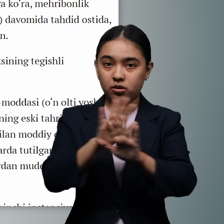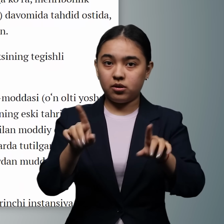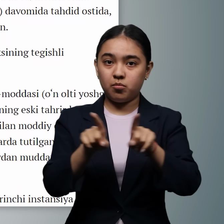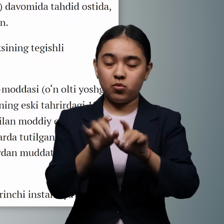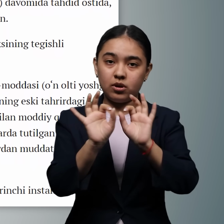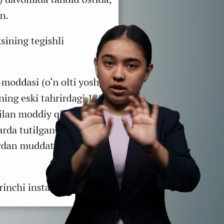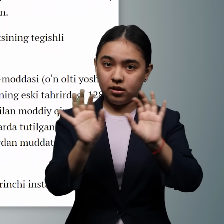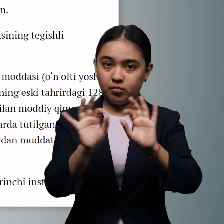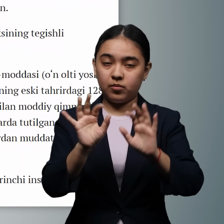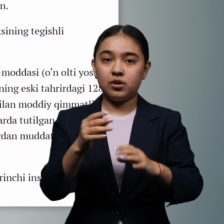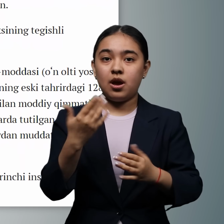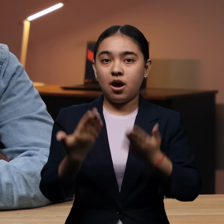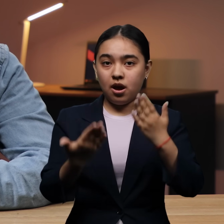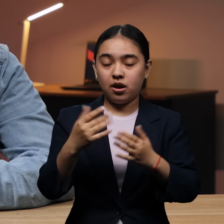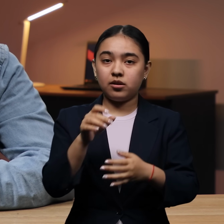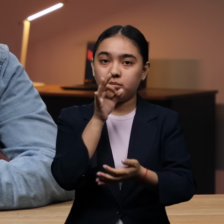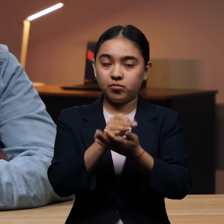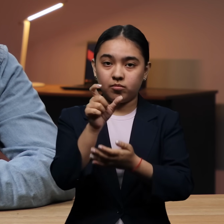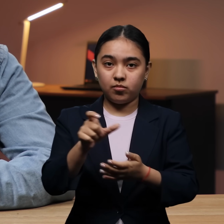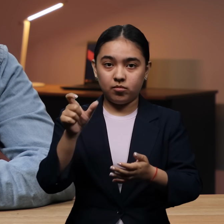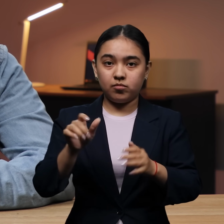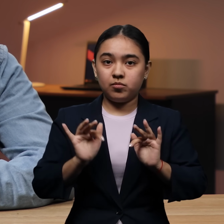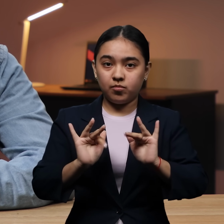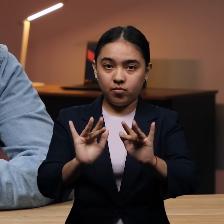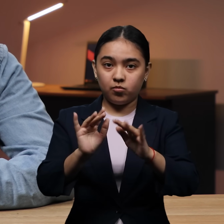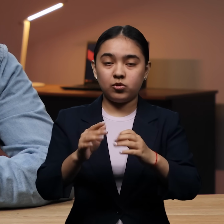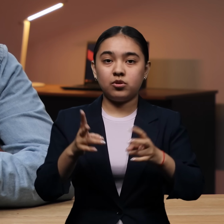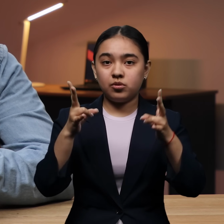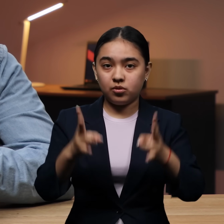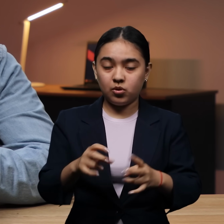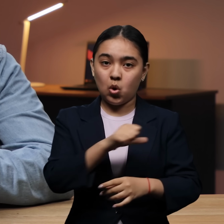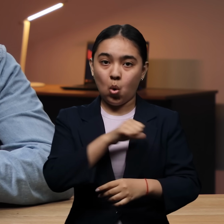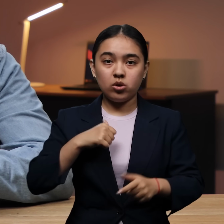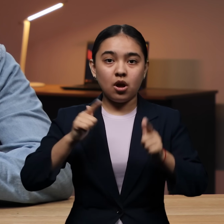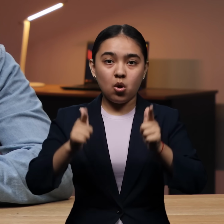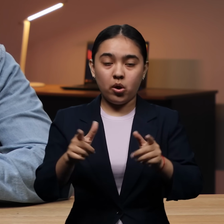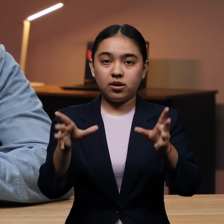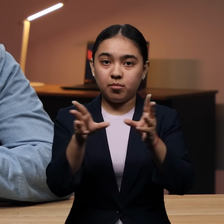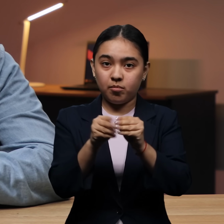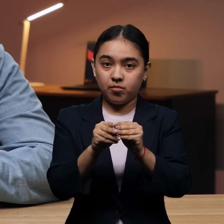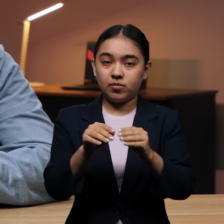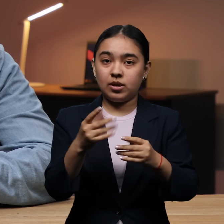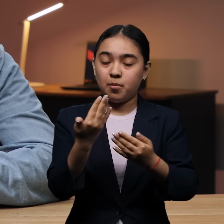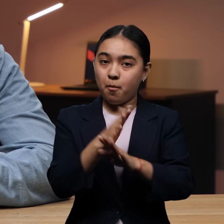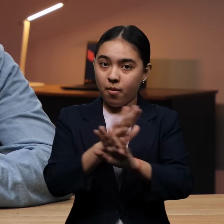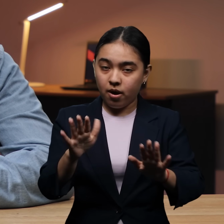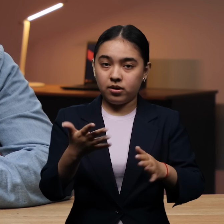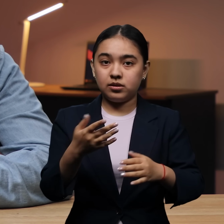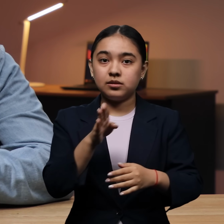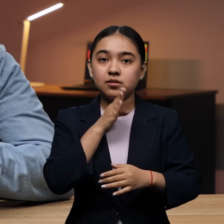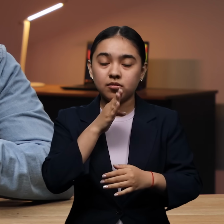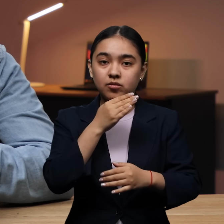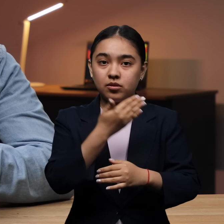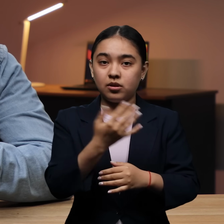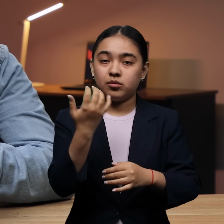noqonuniy ham bo'lishi mumkinligini aytyapti. Ya'ni agar amaldorlarning qilmishi jabrlanuvchining o'z roziligi bilan bo'lgan deb emas,